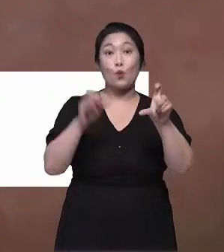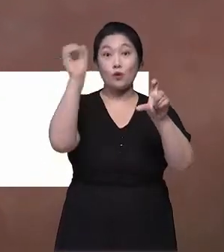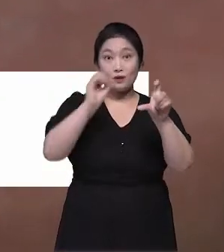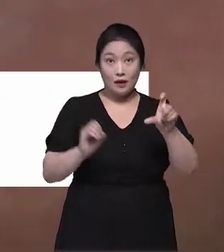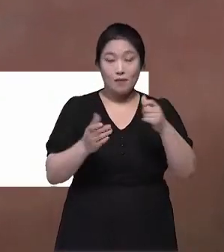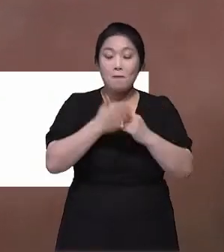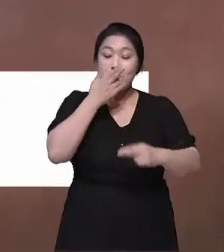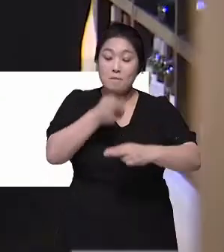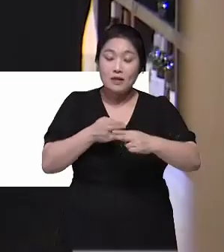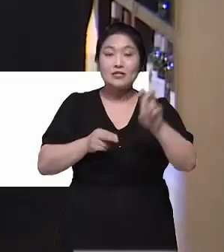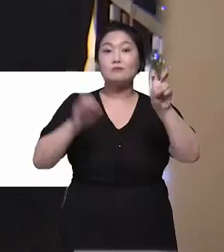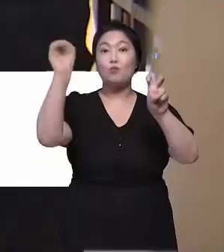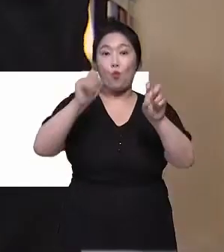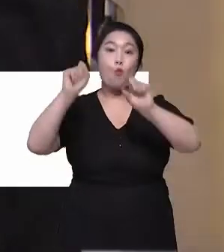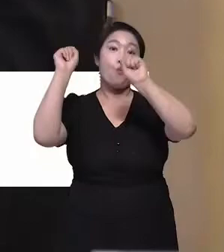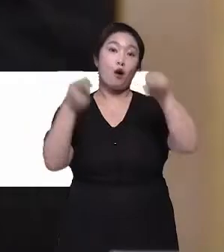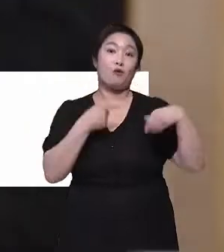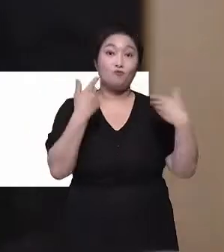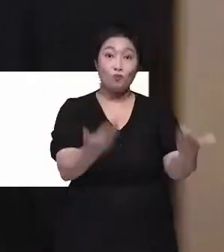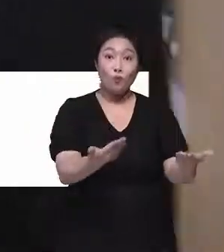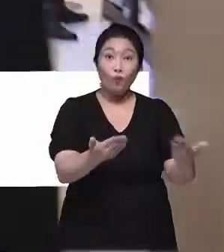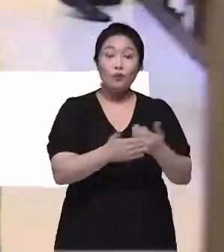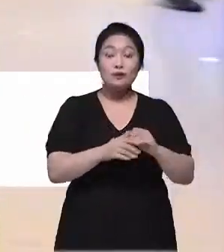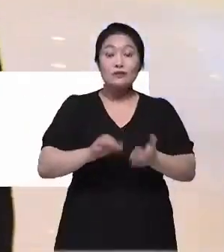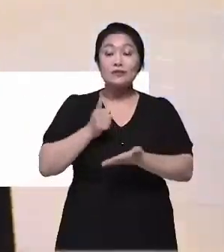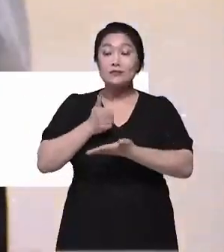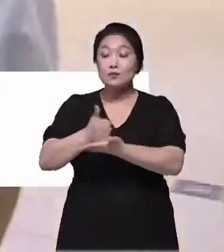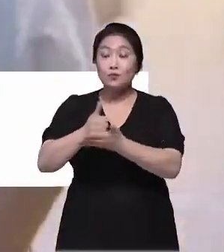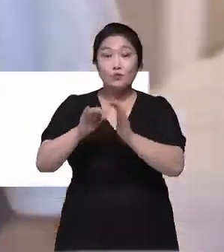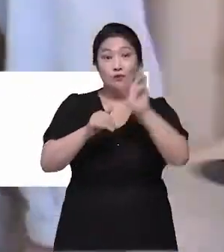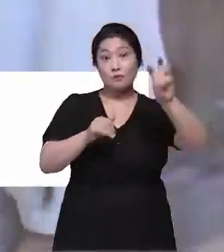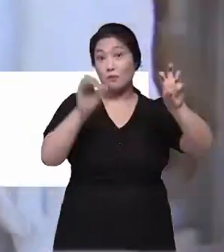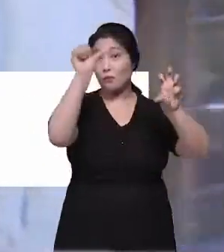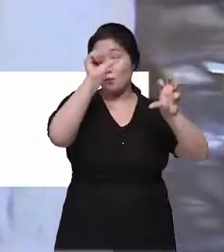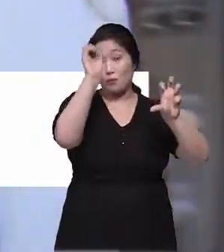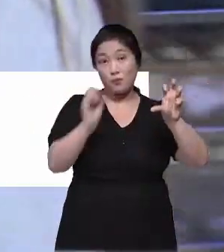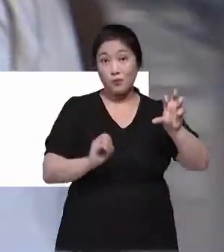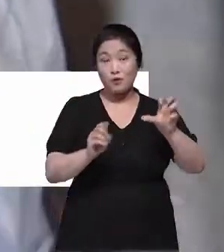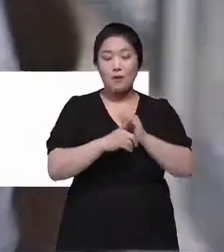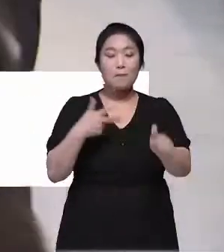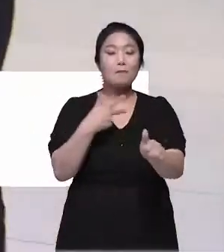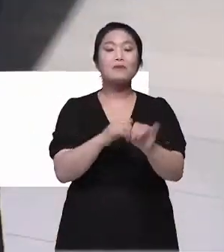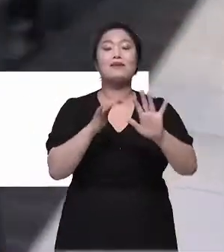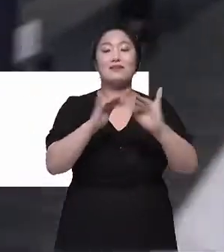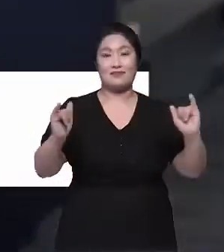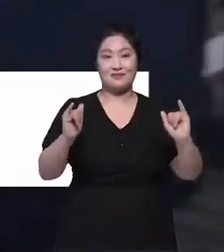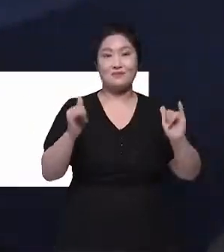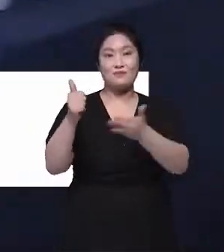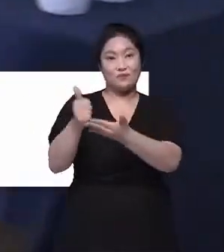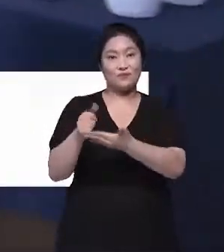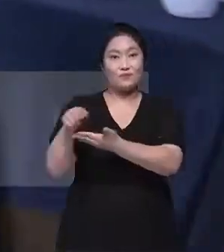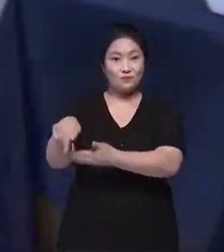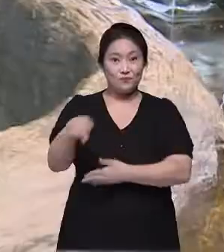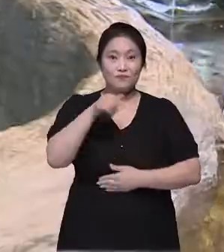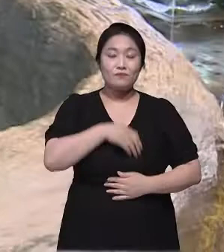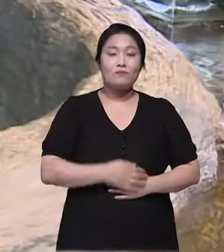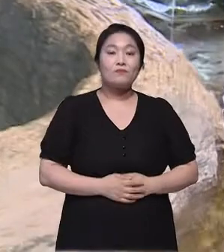레스토랑을 20% 할인해주고 있는데 이용객의 35%가 백신을 맞은